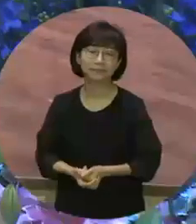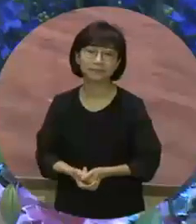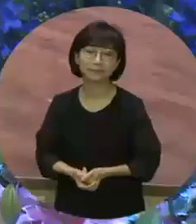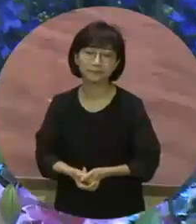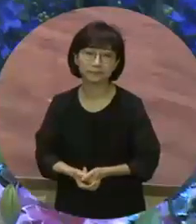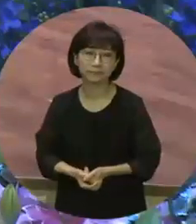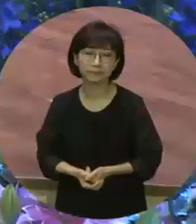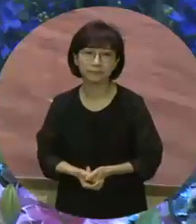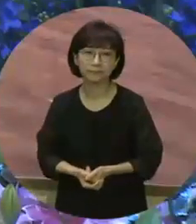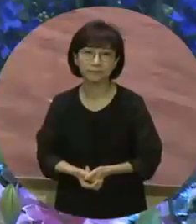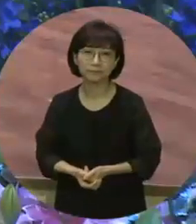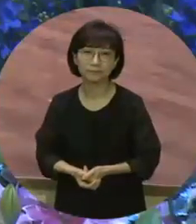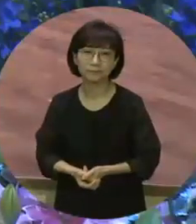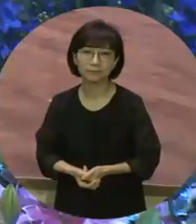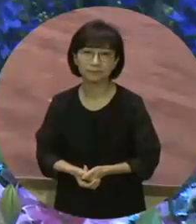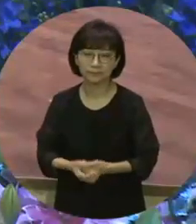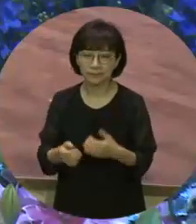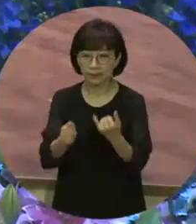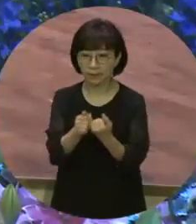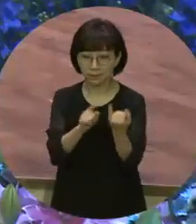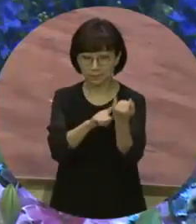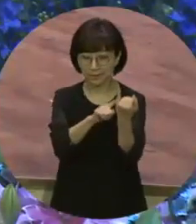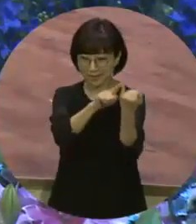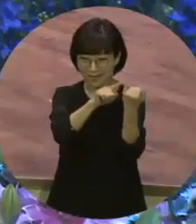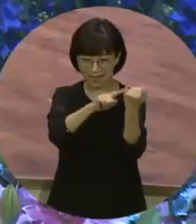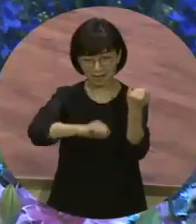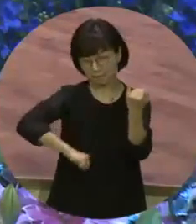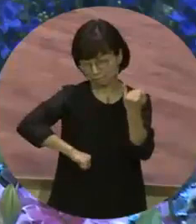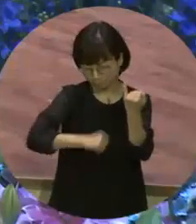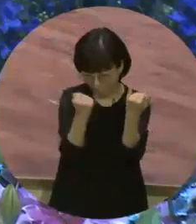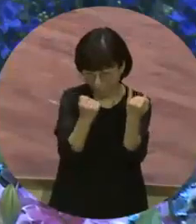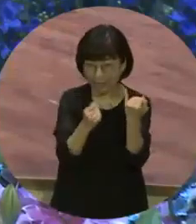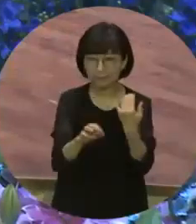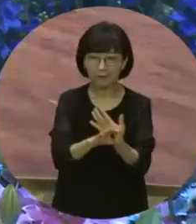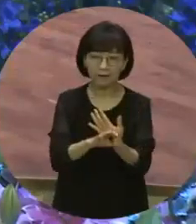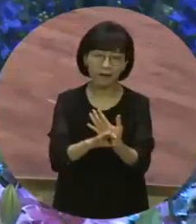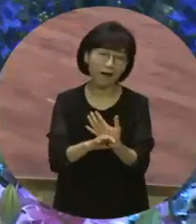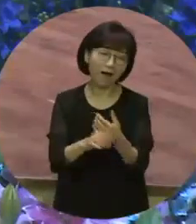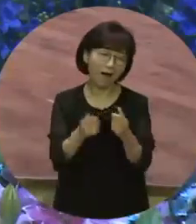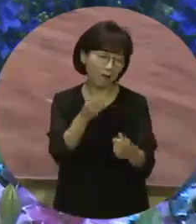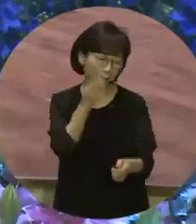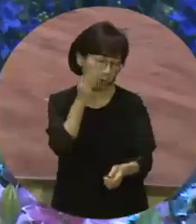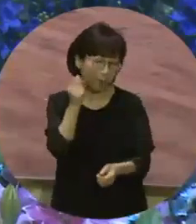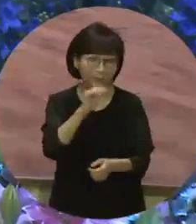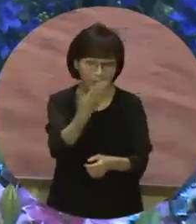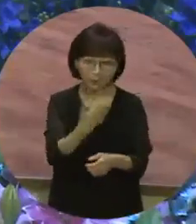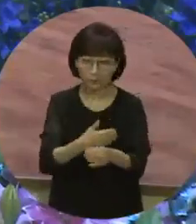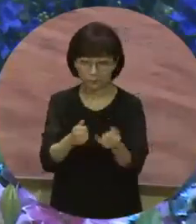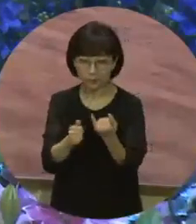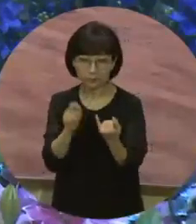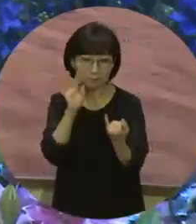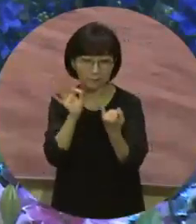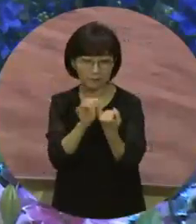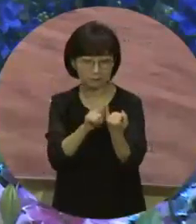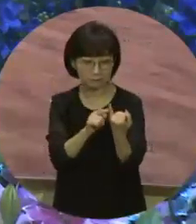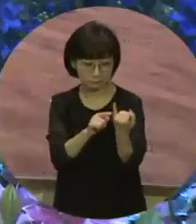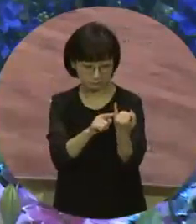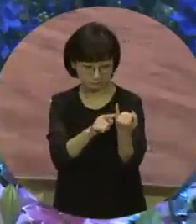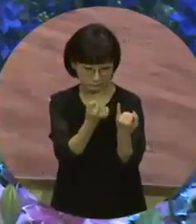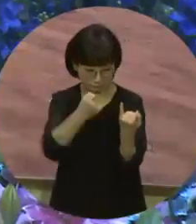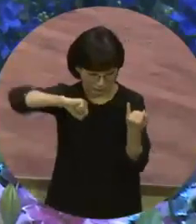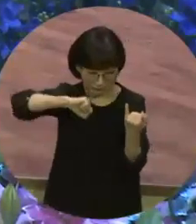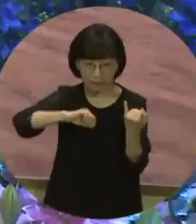염처자는 망한다. 아내에게 순종하면 흥하고 아내에게 거역하면 망한다. 그런 뜻이에요.